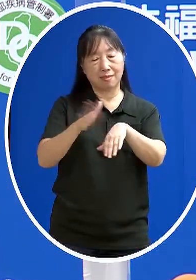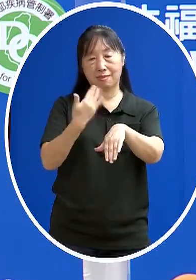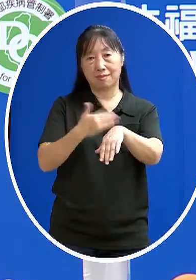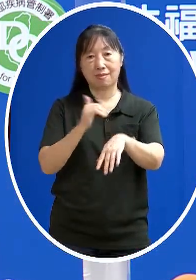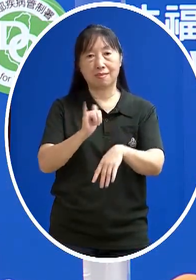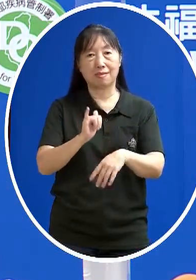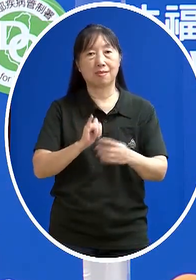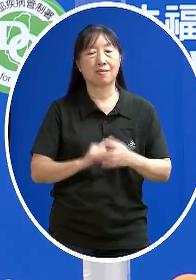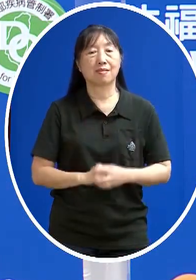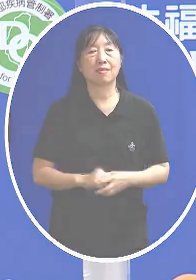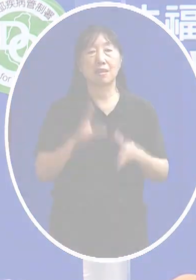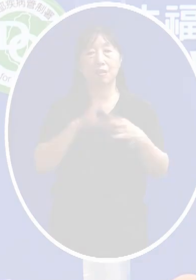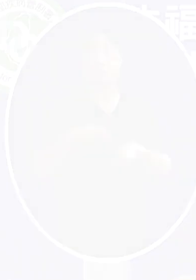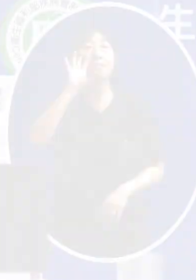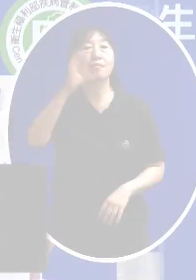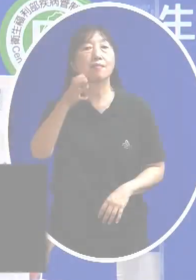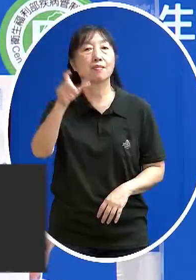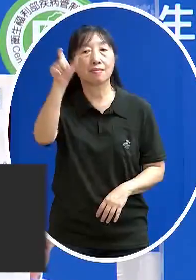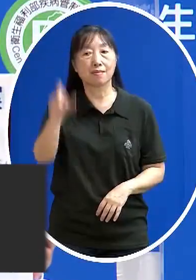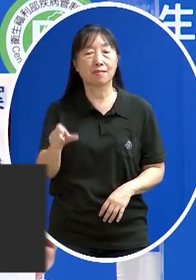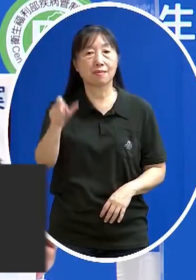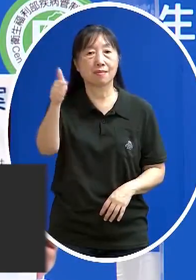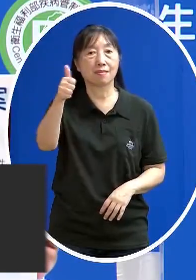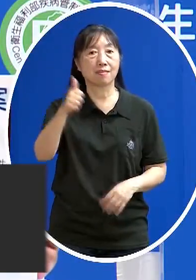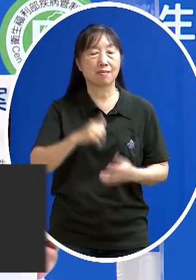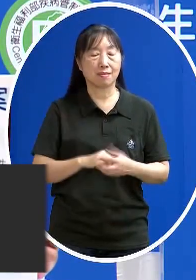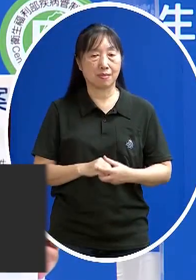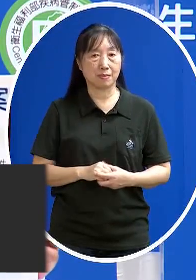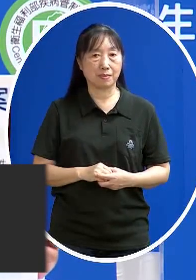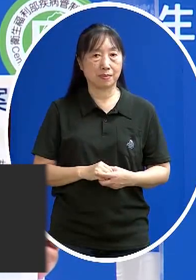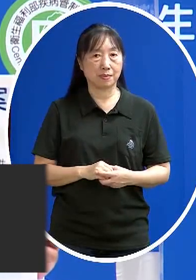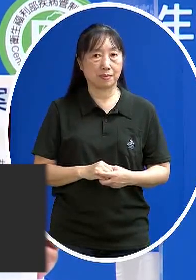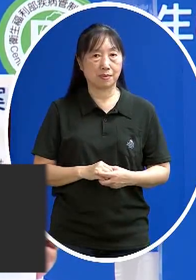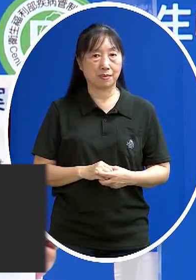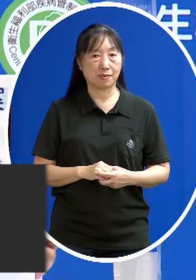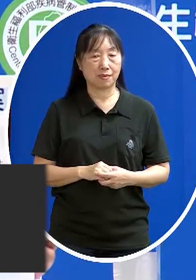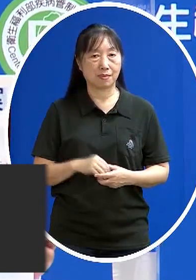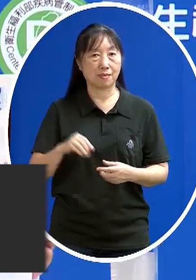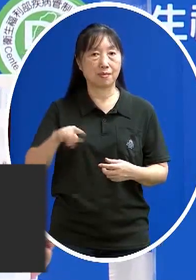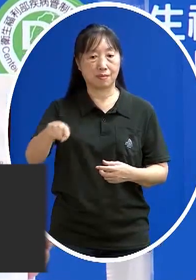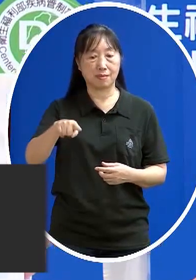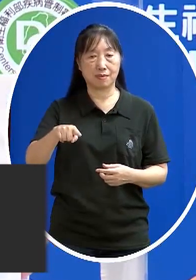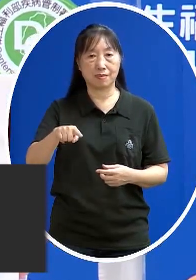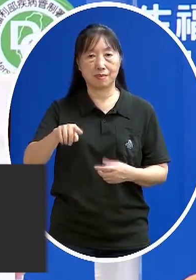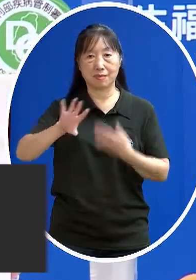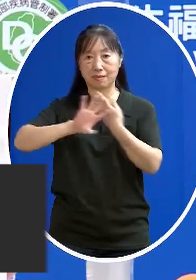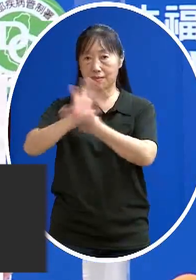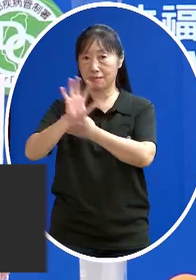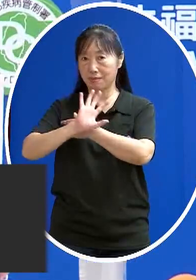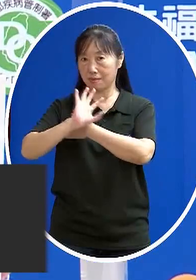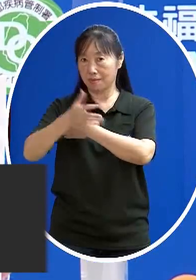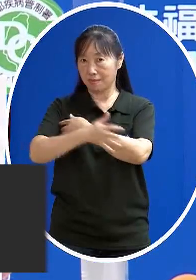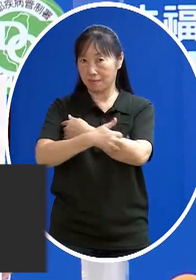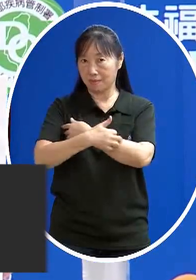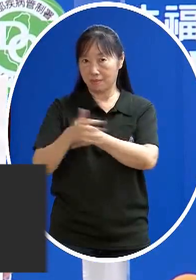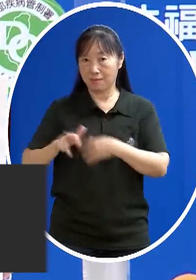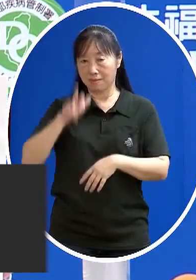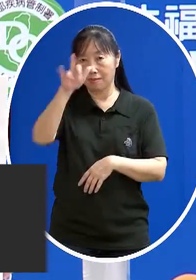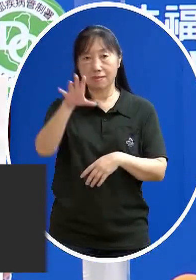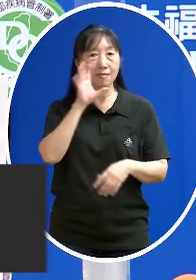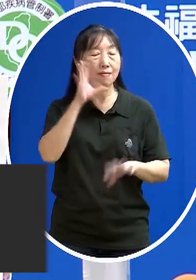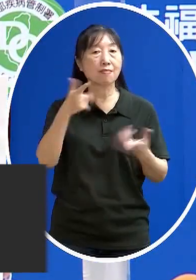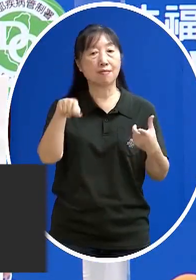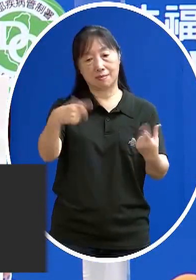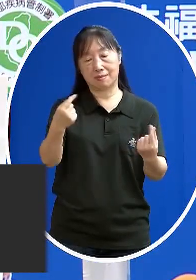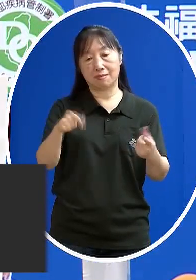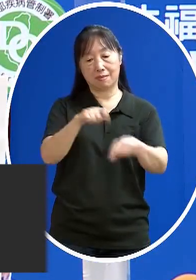响，所以我们也把它宣布结案。太极移工是台反太的一个个案，我们也宣布它结案。